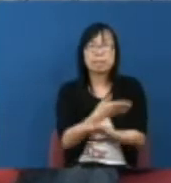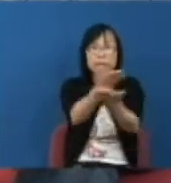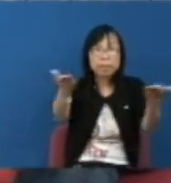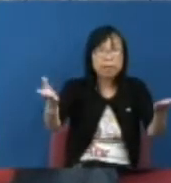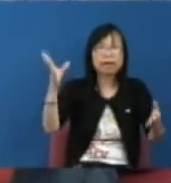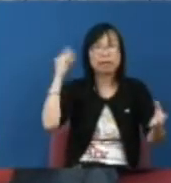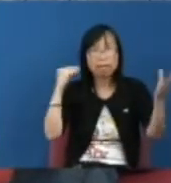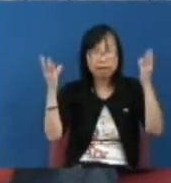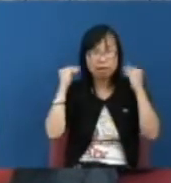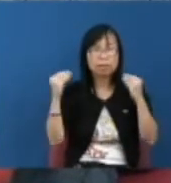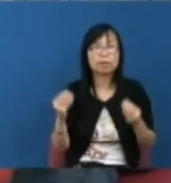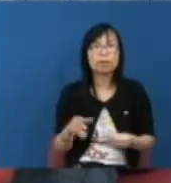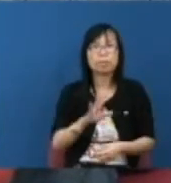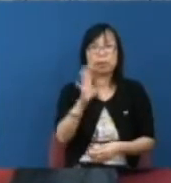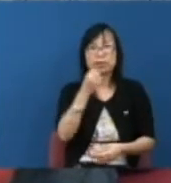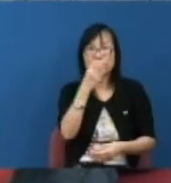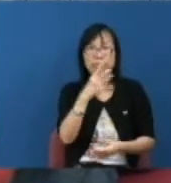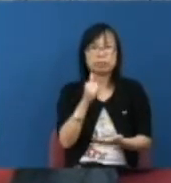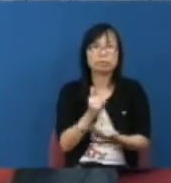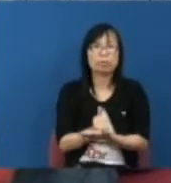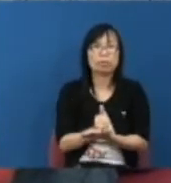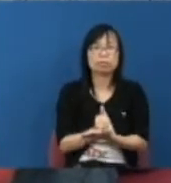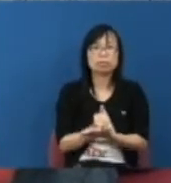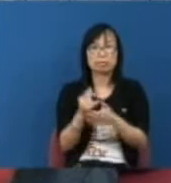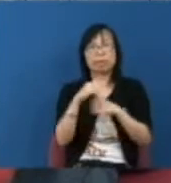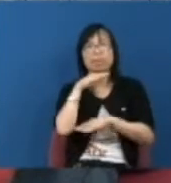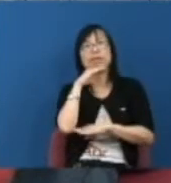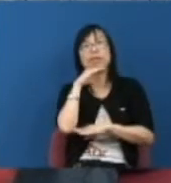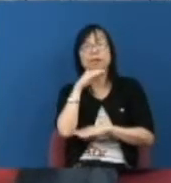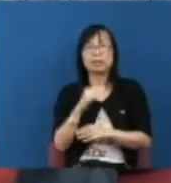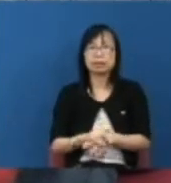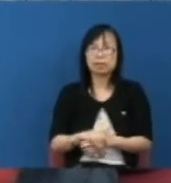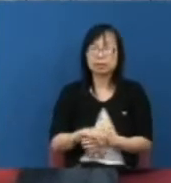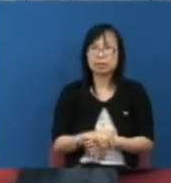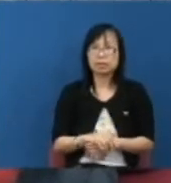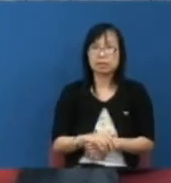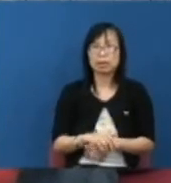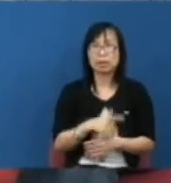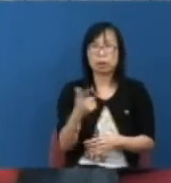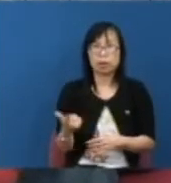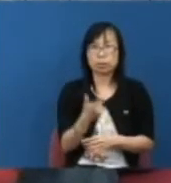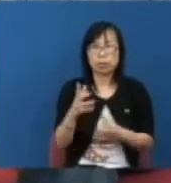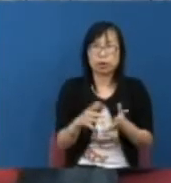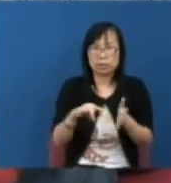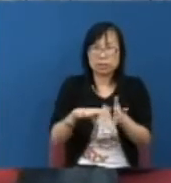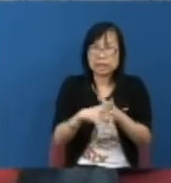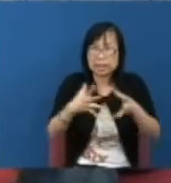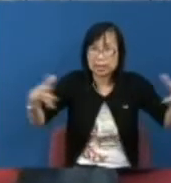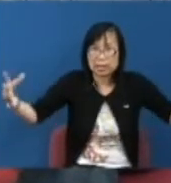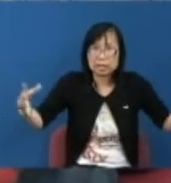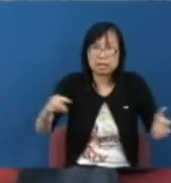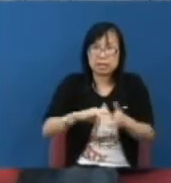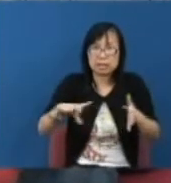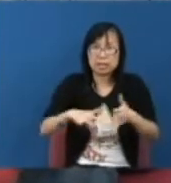係香港咧真係唔可以即係坐以待斃，唔能夠等噶啦。其實好多譬如大嘅電廠啦，或者佢哋而家都